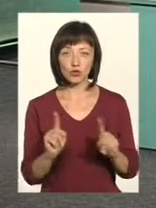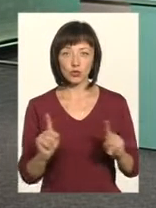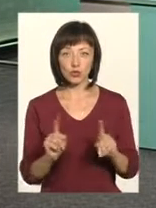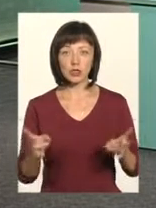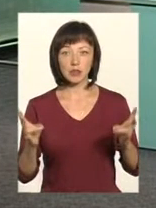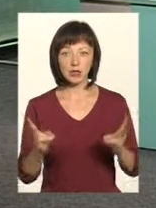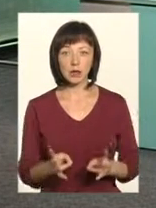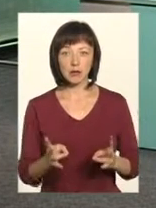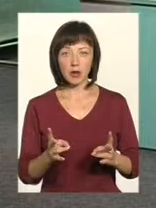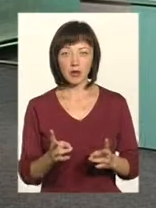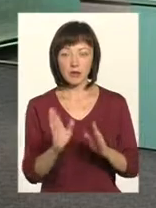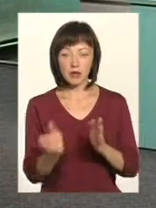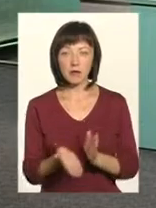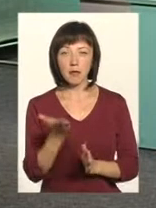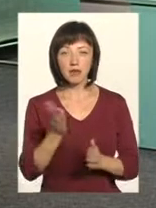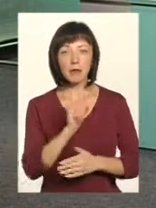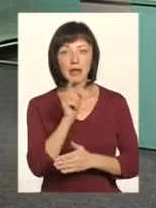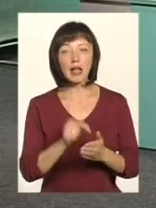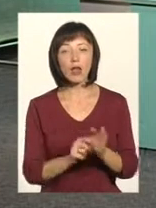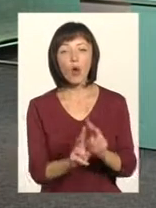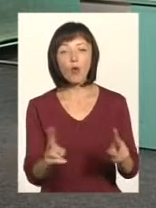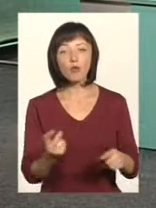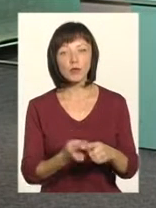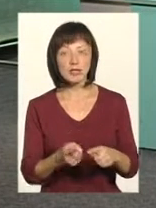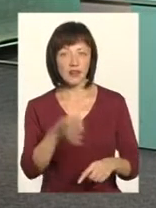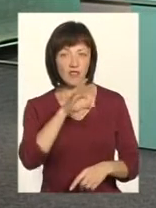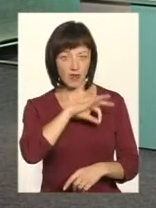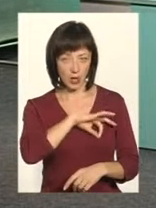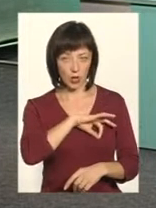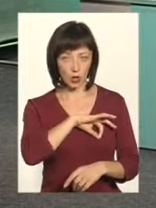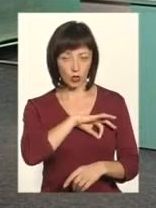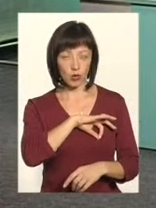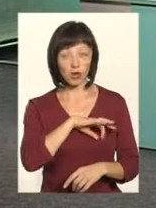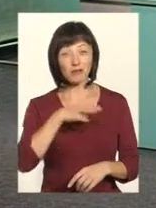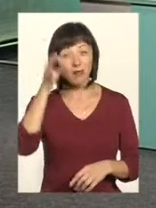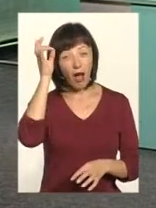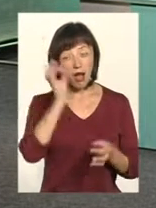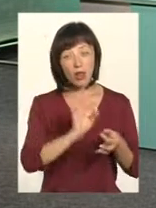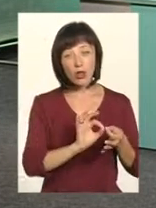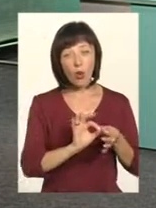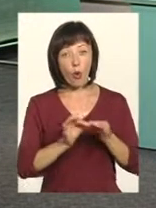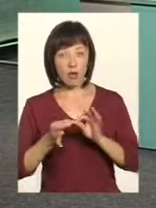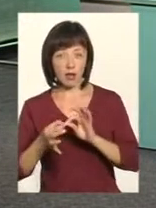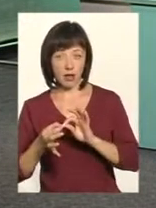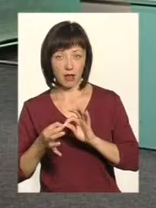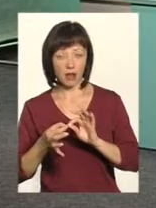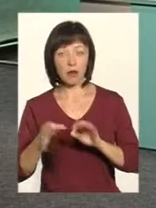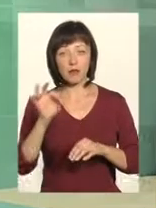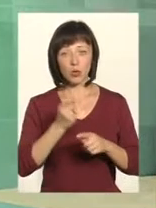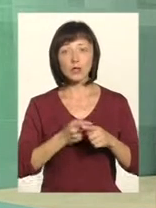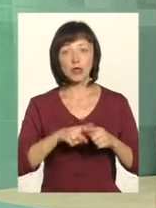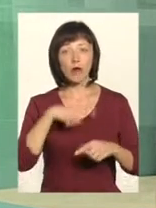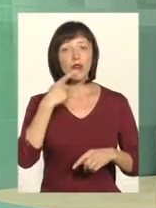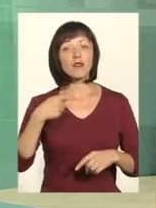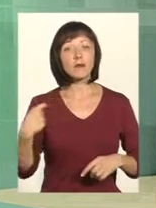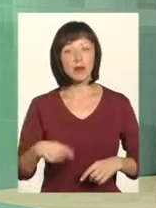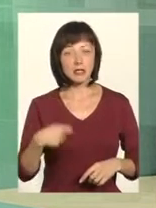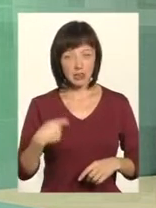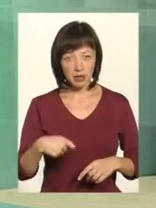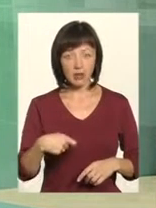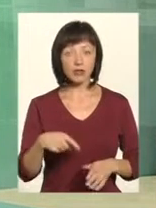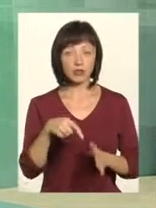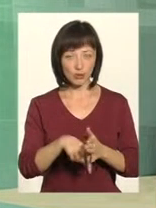треба ставити питання, а кому це вигідно? І, очевидно, логіка, і про це, до речі, говорив президент, свідчить